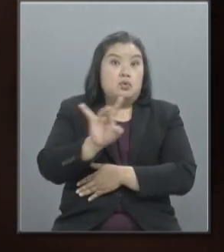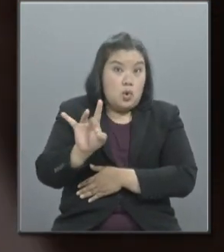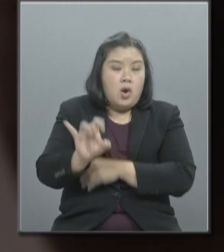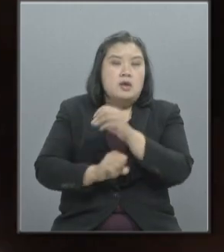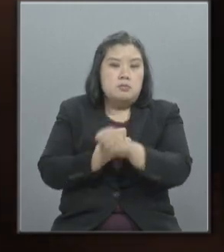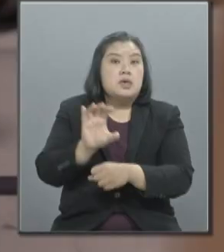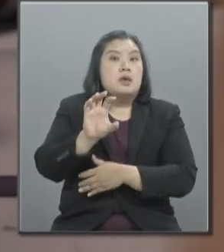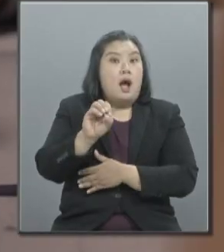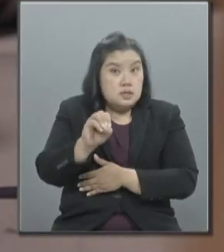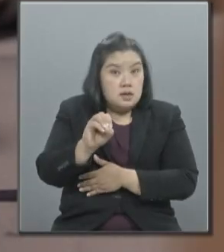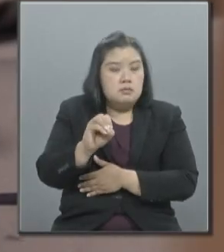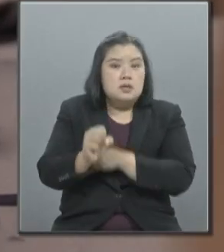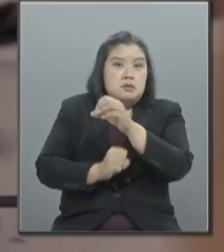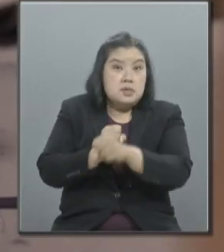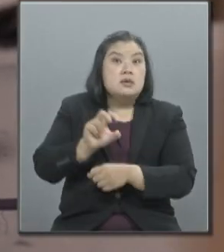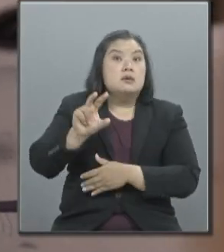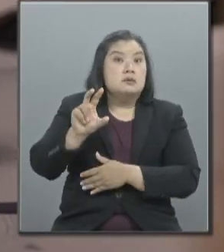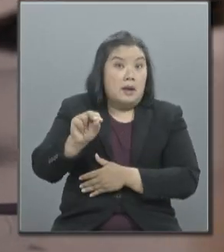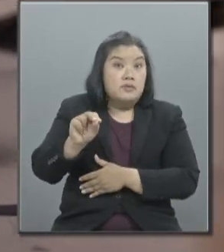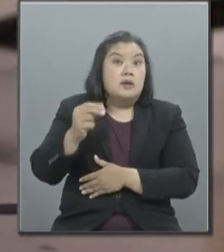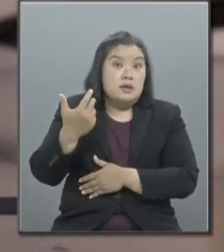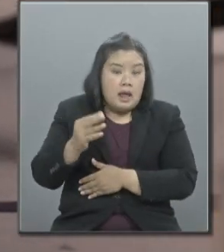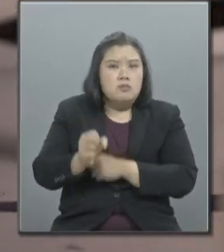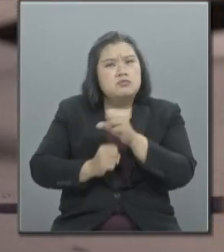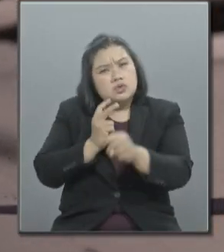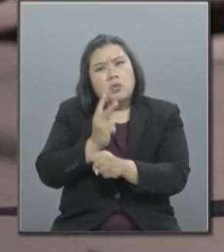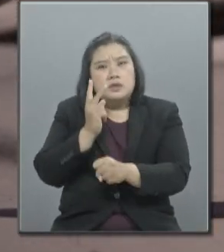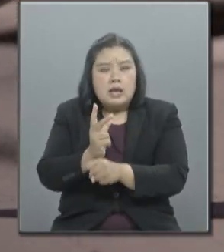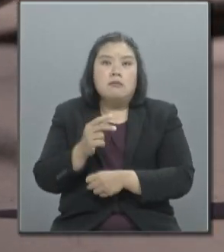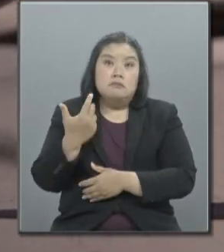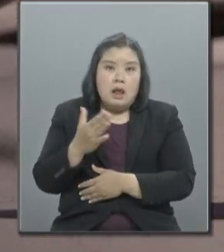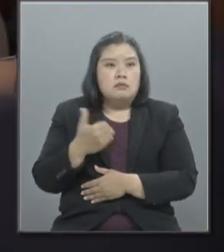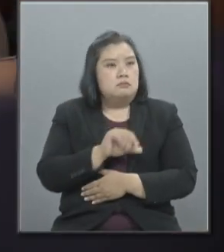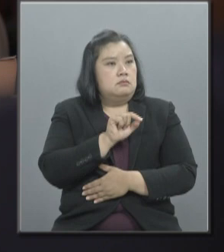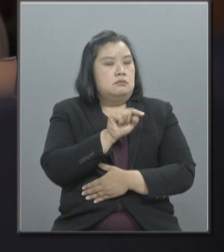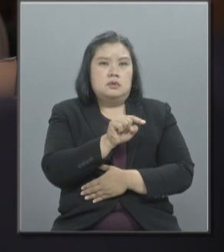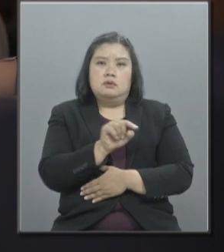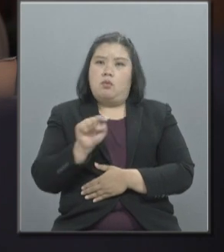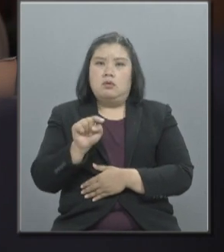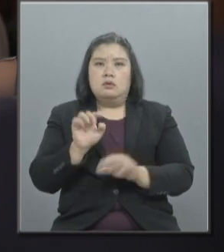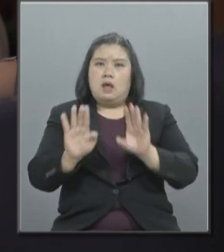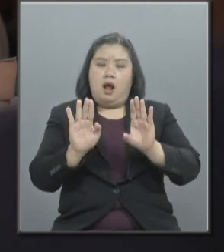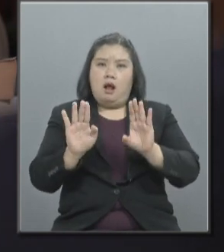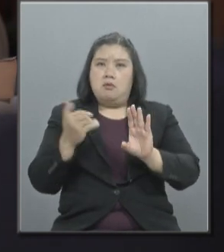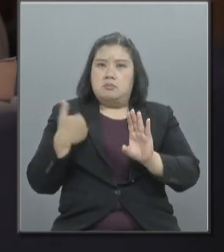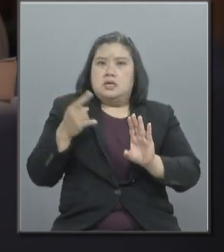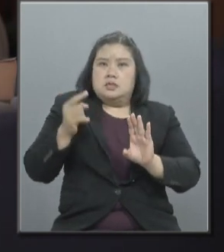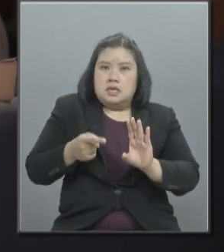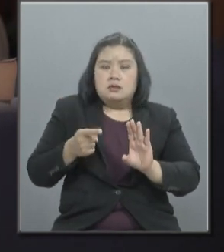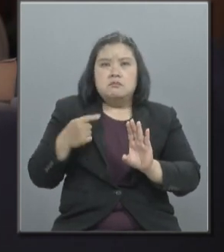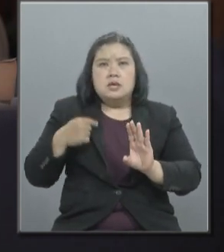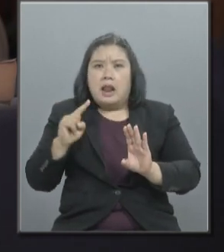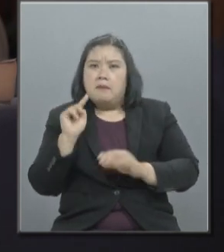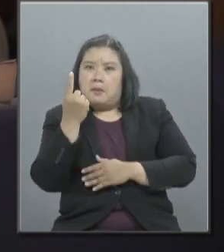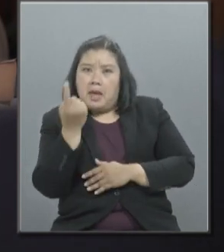ปี30ปีหรือ 2-3 ปีที่ผ่านมาเนี่ยมันมีข้อเท็จจริงอะไรใหม่ๆที่ปรากฏตัวขึ้นมาหรือเปล่